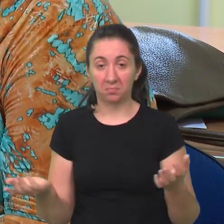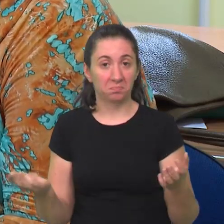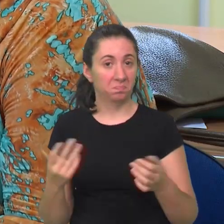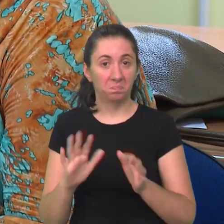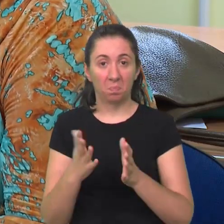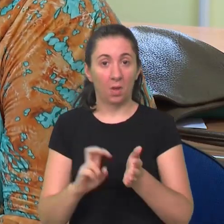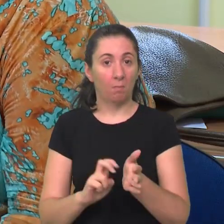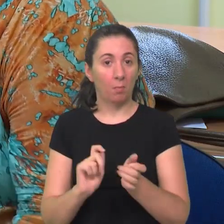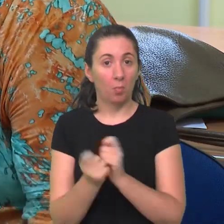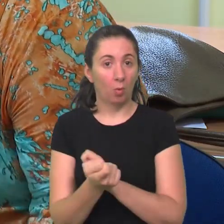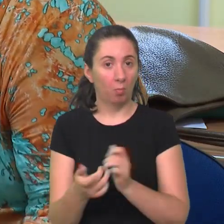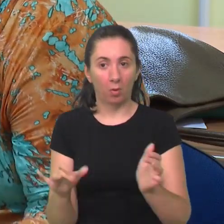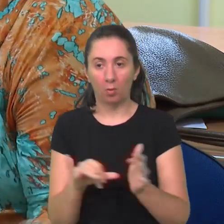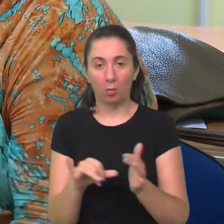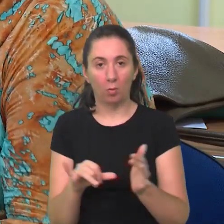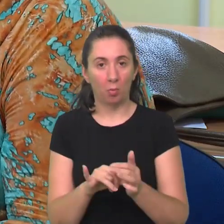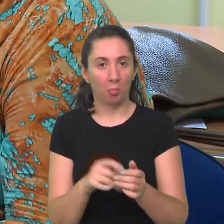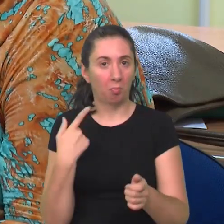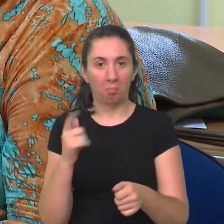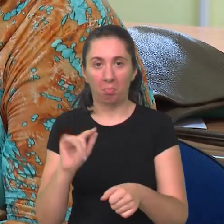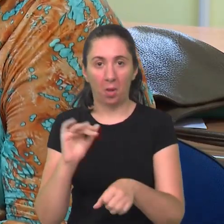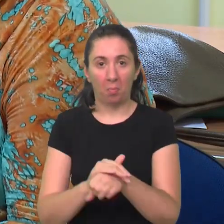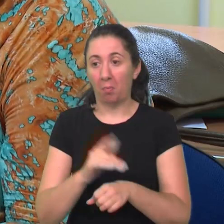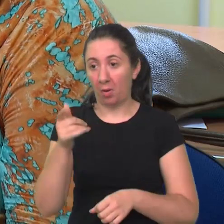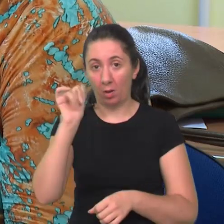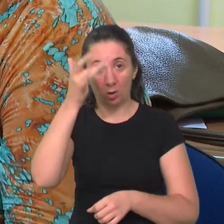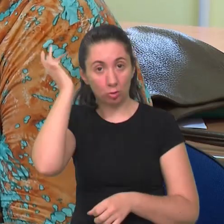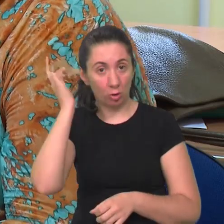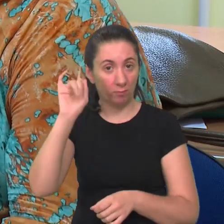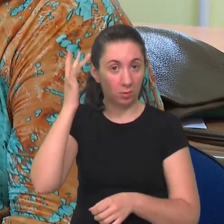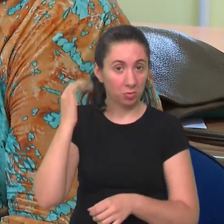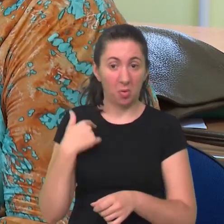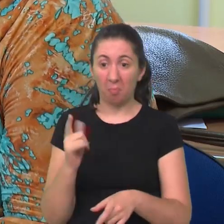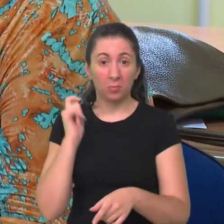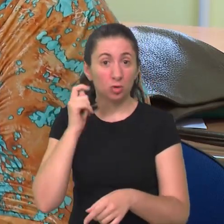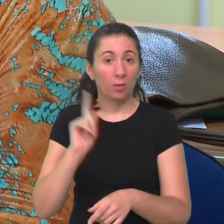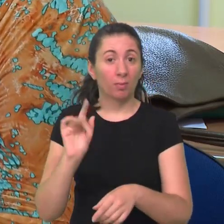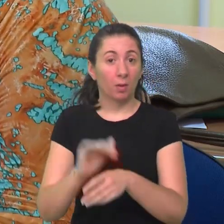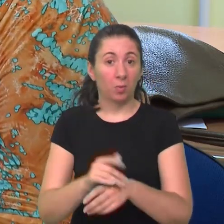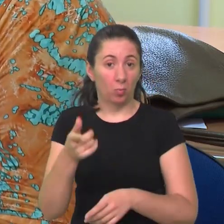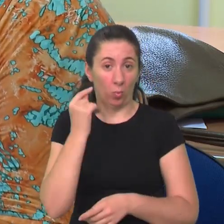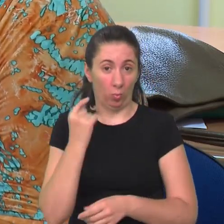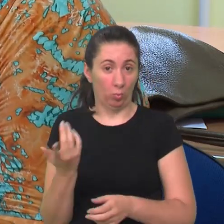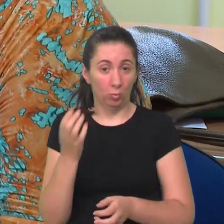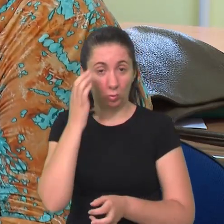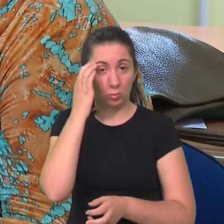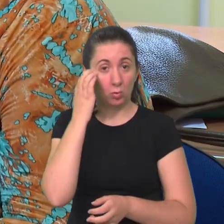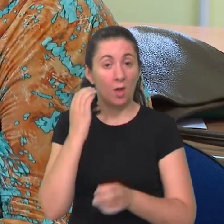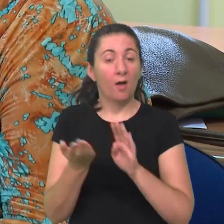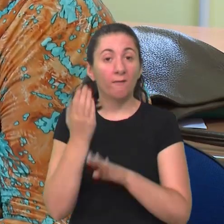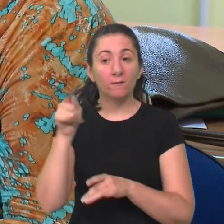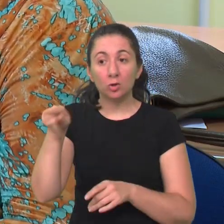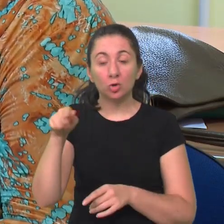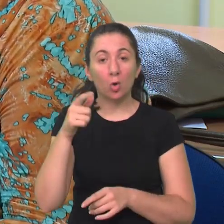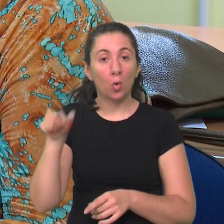zdrava, nema nikakvih promjena, ni ne primjećujemo. Zapravo, ni ne primjećujemo. Više sigurno muči ona